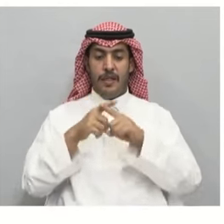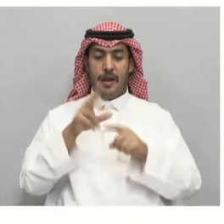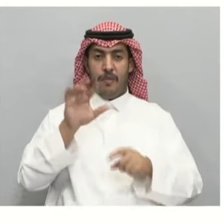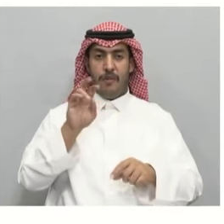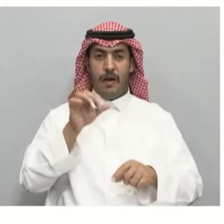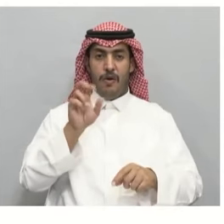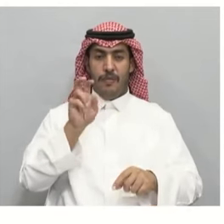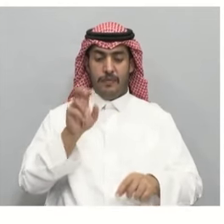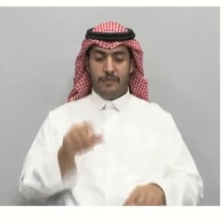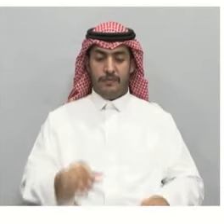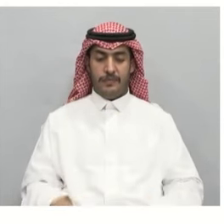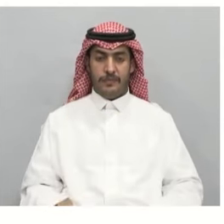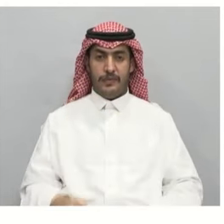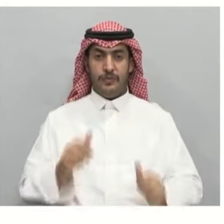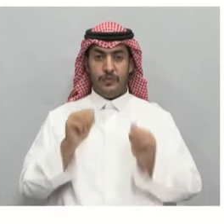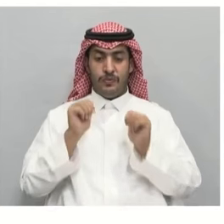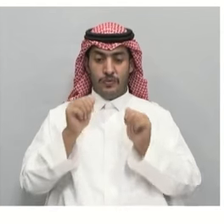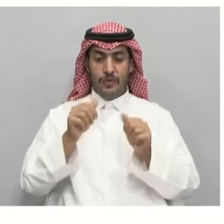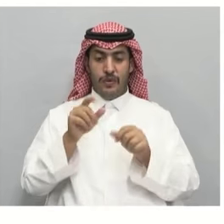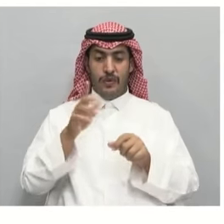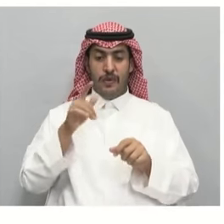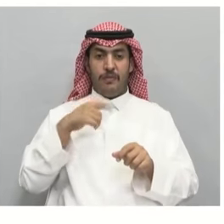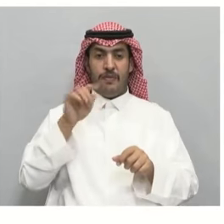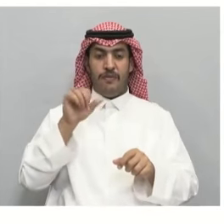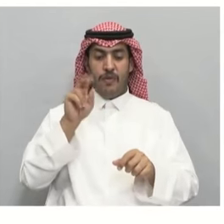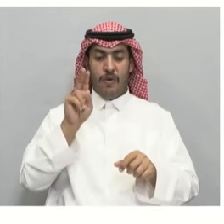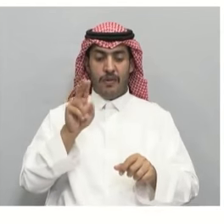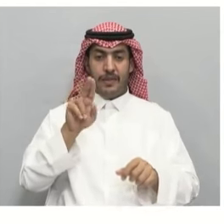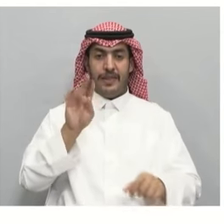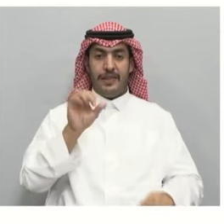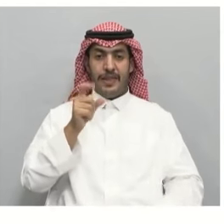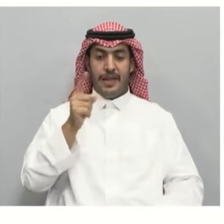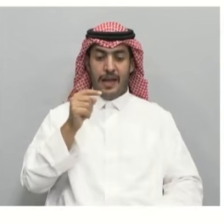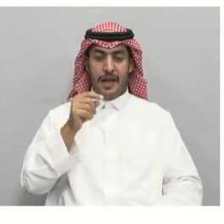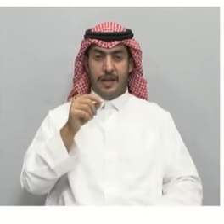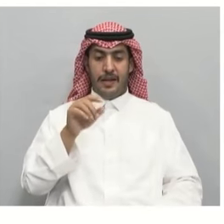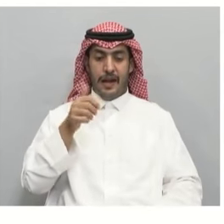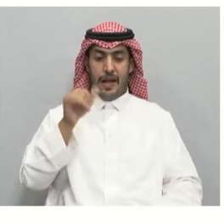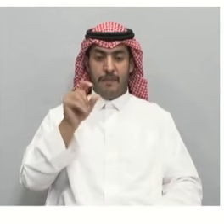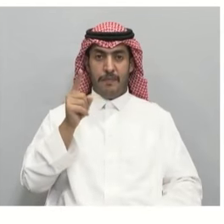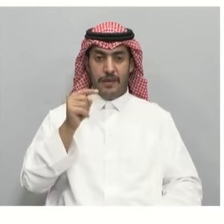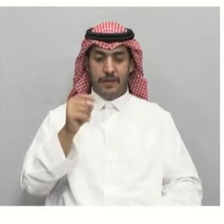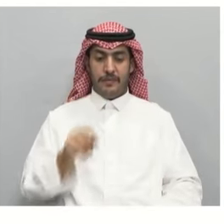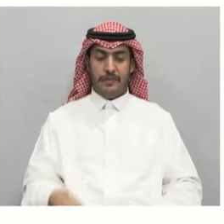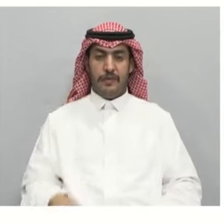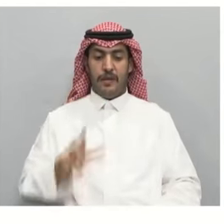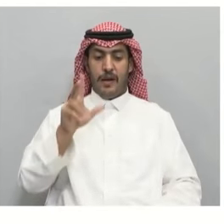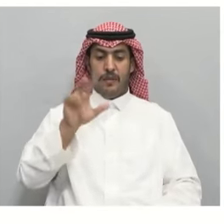المقاومه يتم قياس الجهد الكهربائي بالفولت والتيار الكهربائي بالامبير